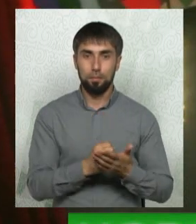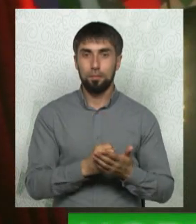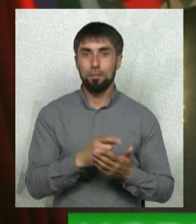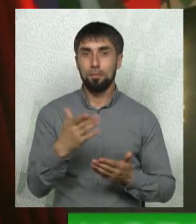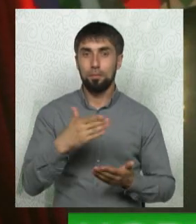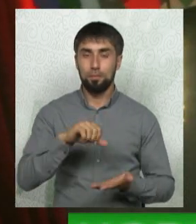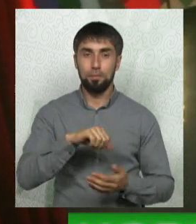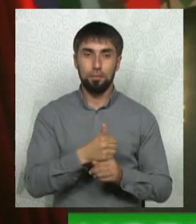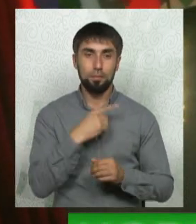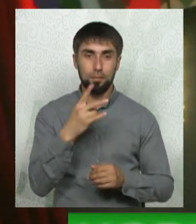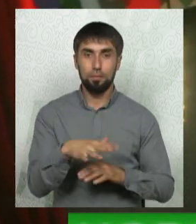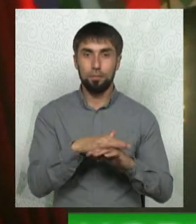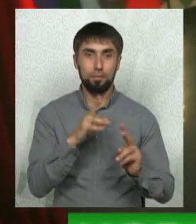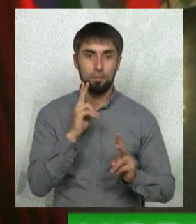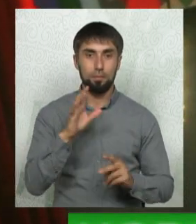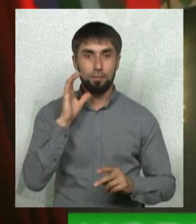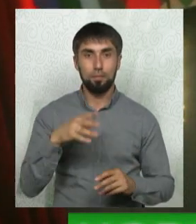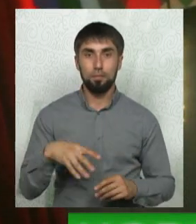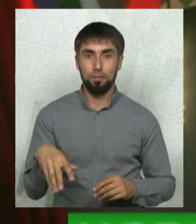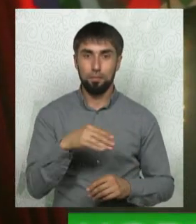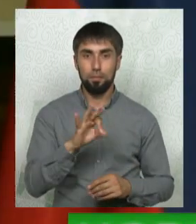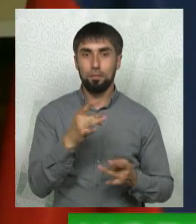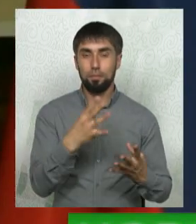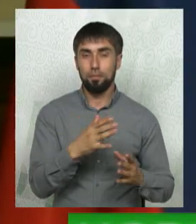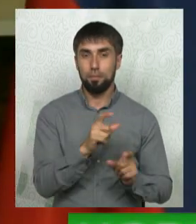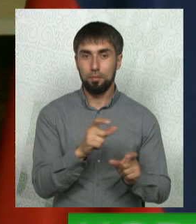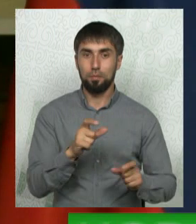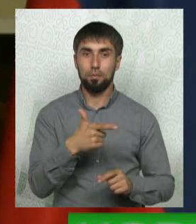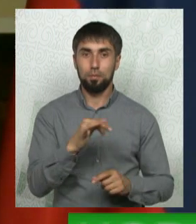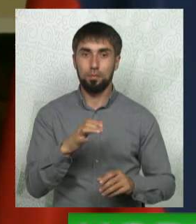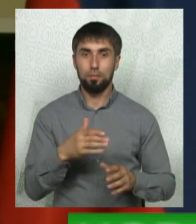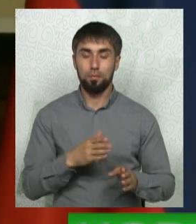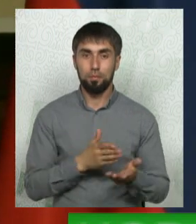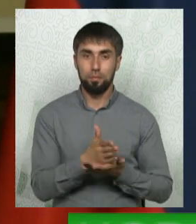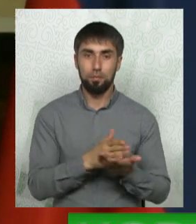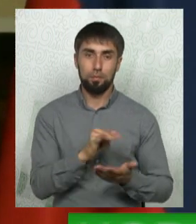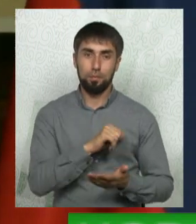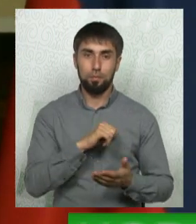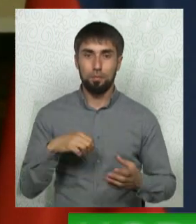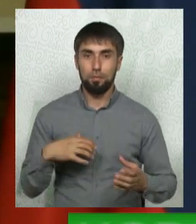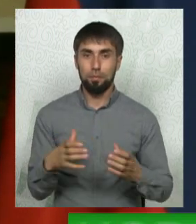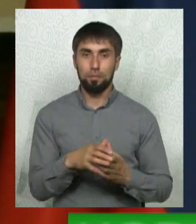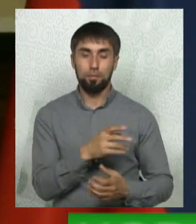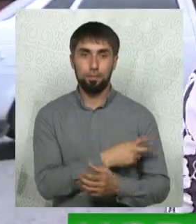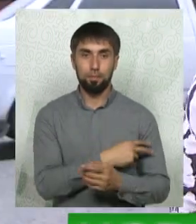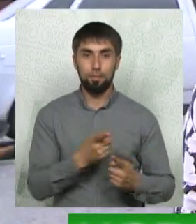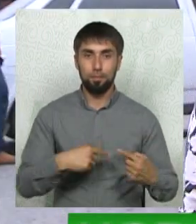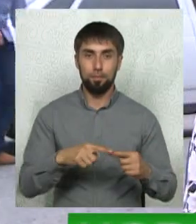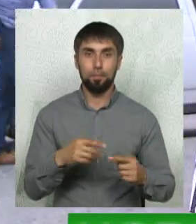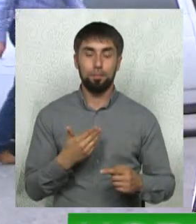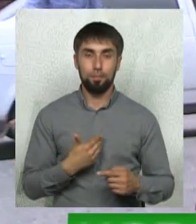Послание главы Ингушетии Народному собранию слушали все. От простых жителей, госслужащих до самих коллективов медорганизации. Мы